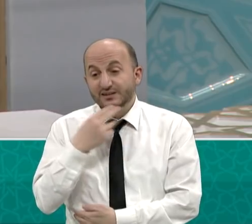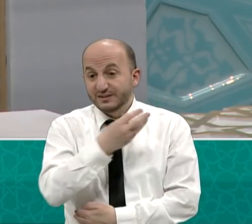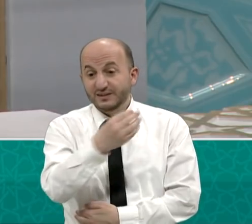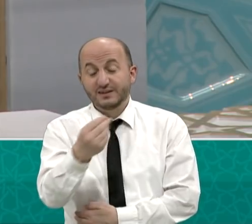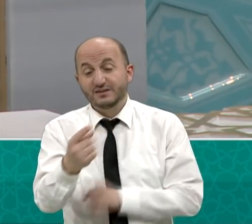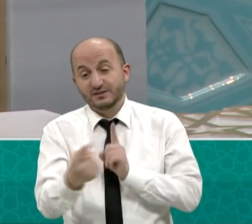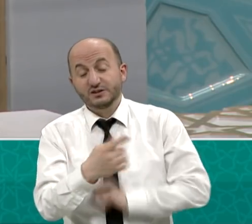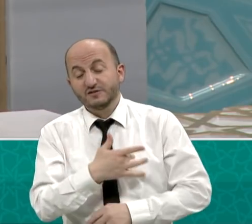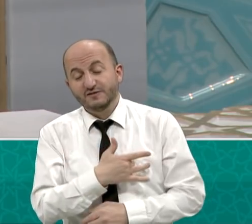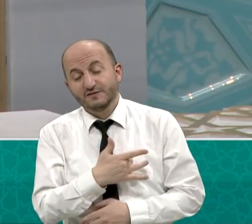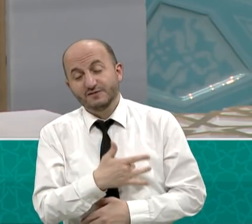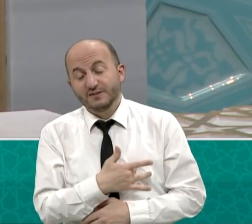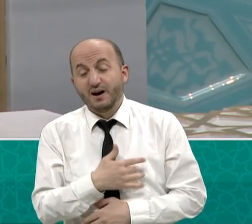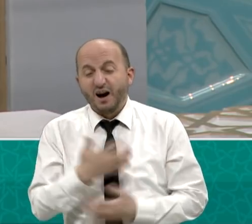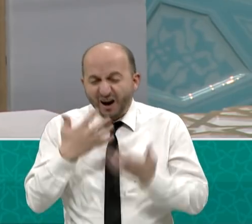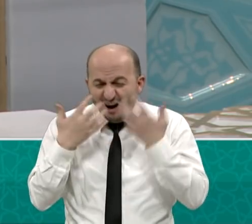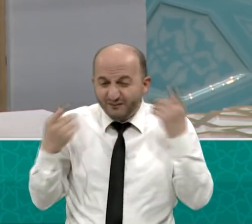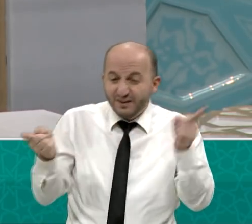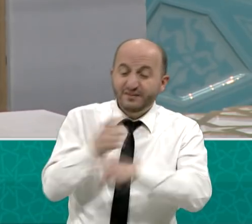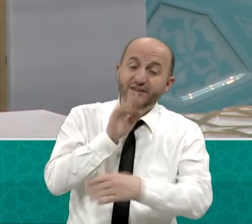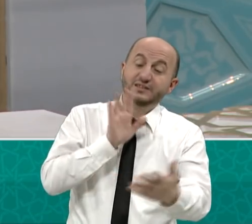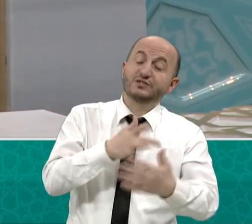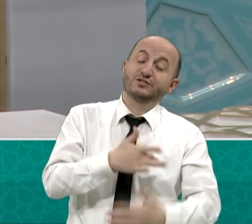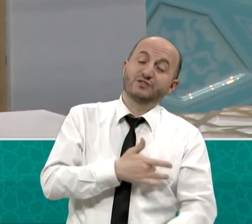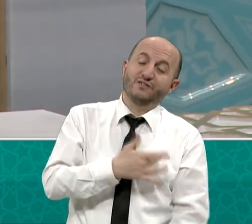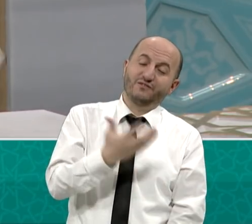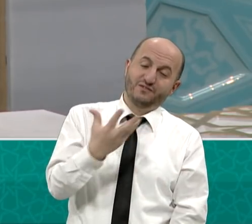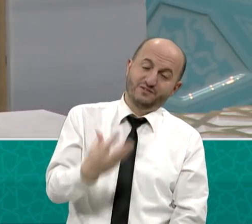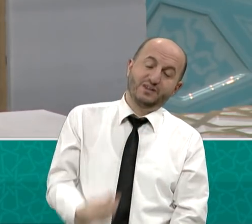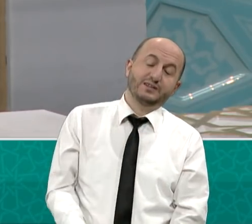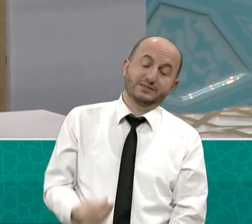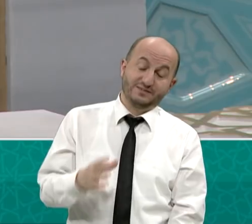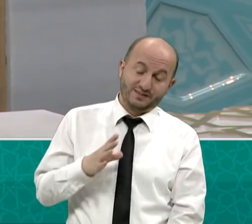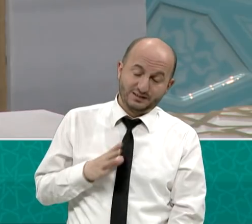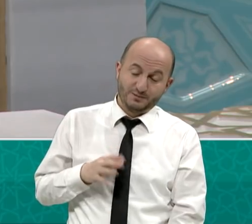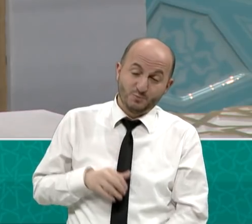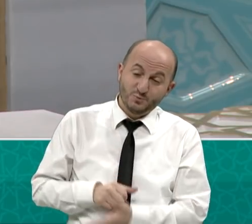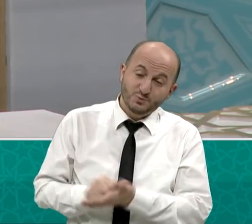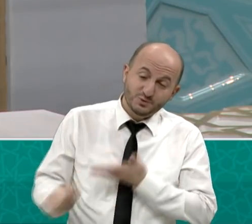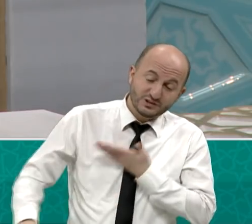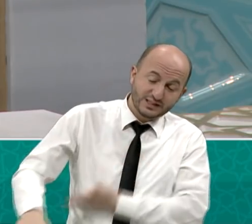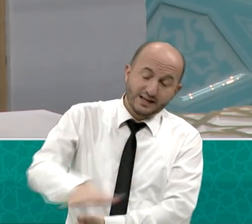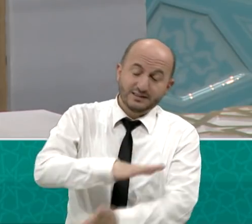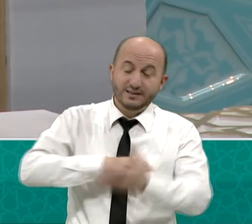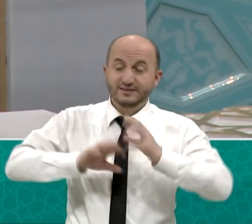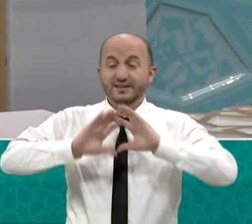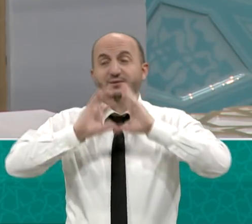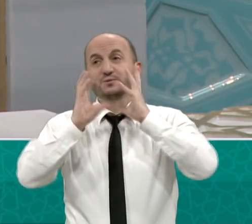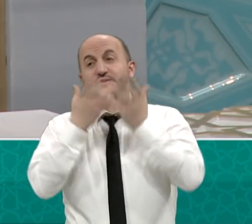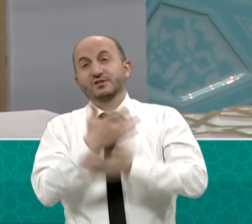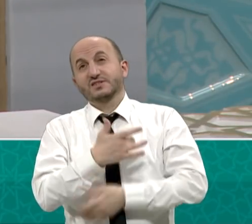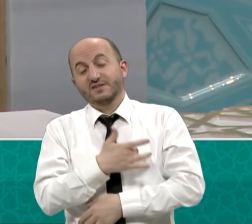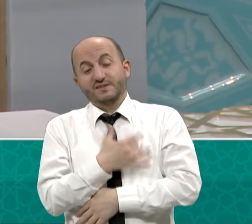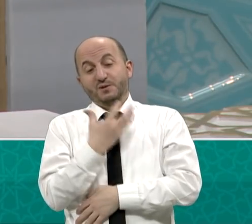öyle şefkatliydi ki, hayvanlara karşı öyle şefkatliydi ki, bütün mahlukata onun şefkatle muamele ettiğini görmekteyiz.